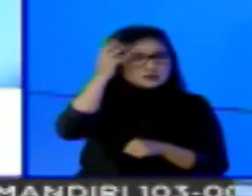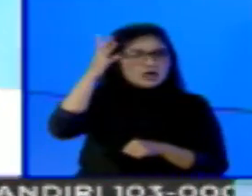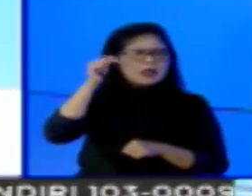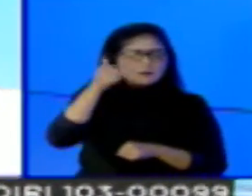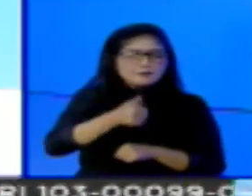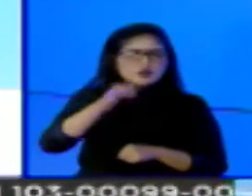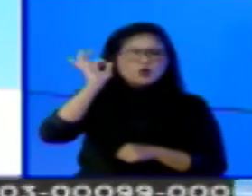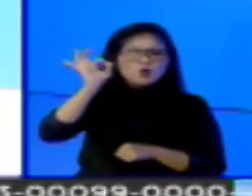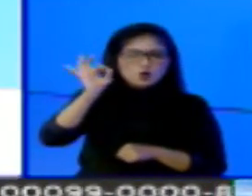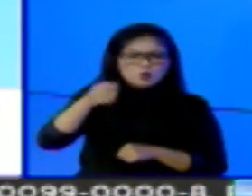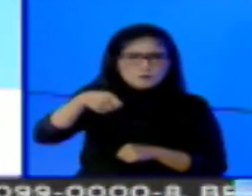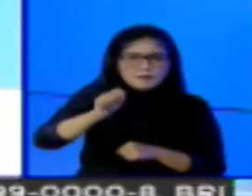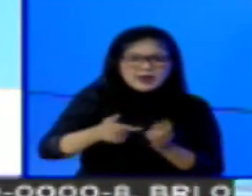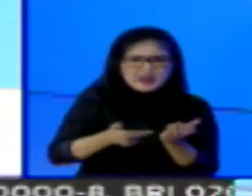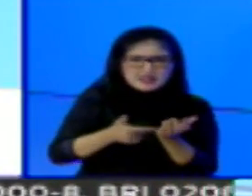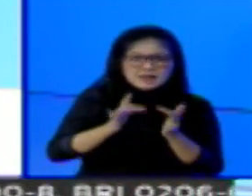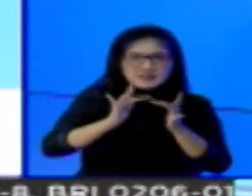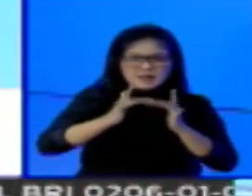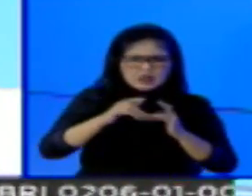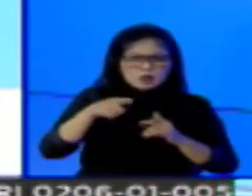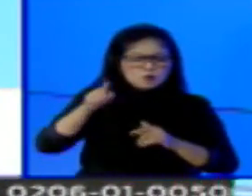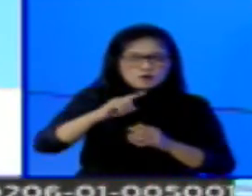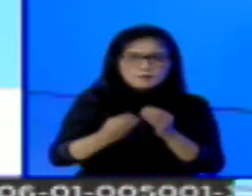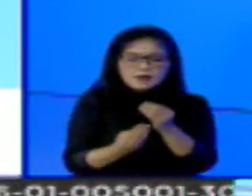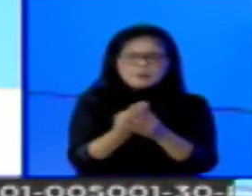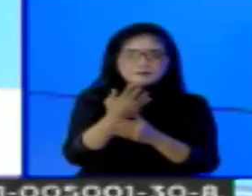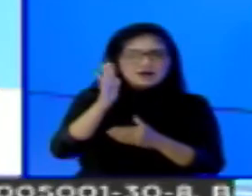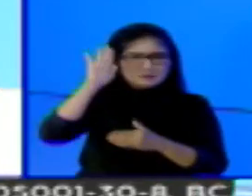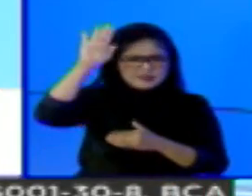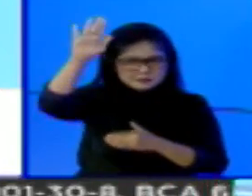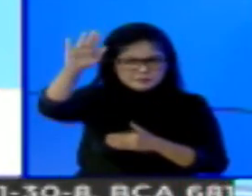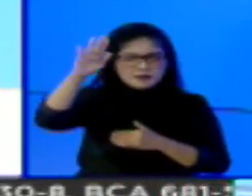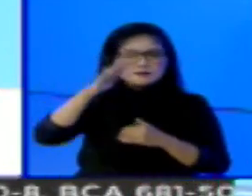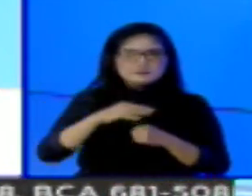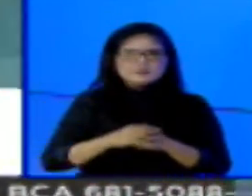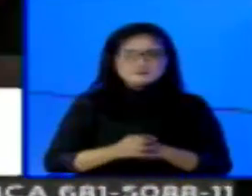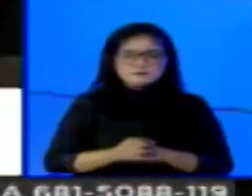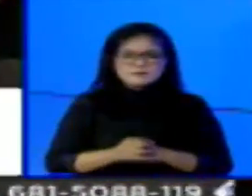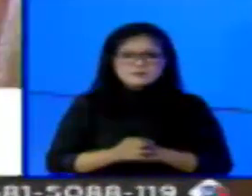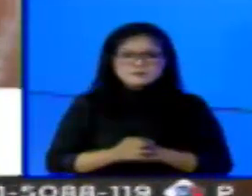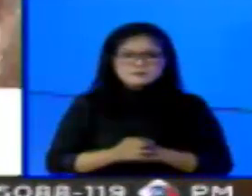gadget dan internet bagi anak, terutama di masa perkembangan keemasannya.